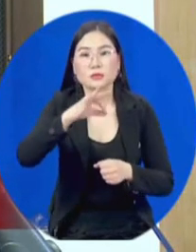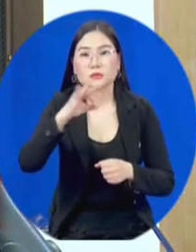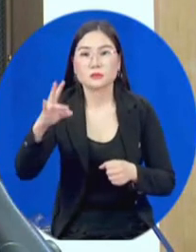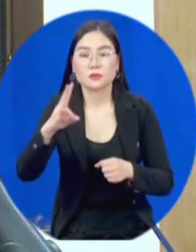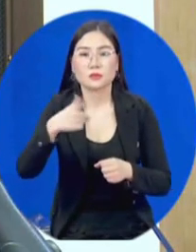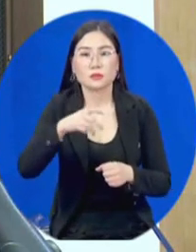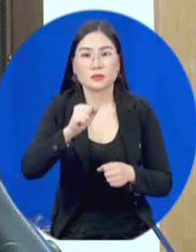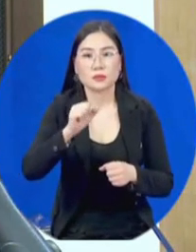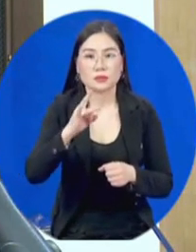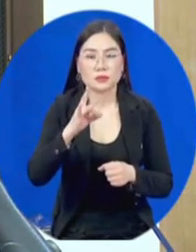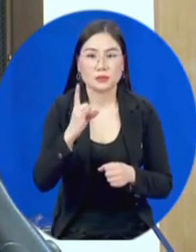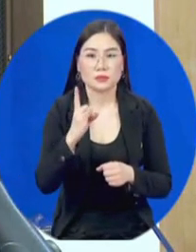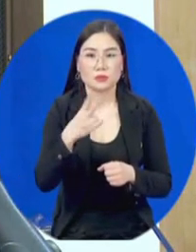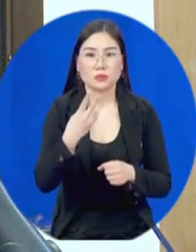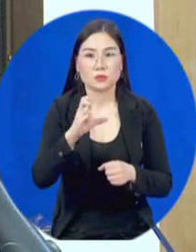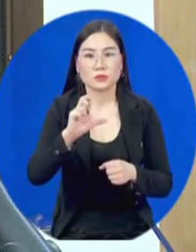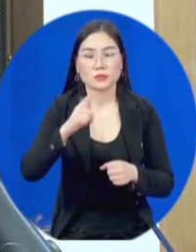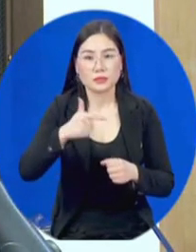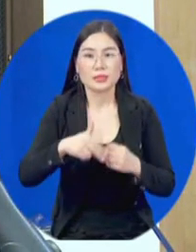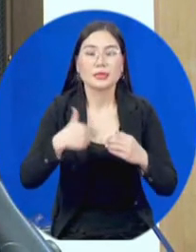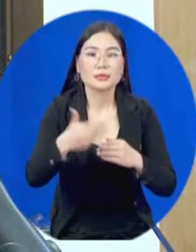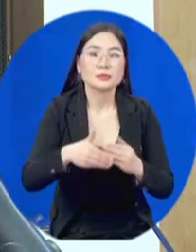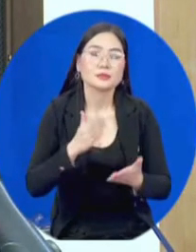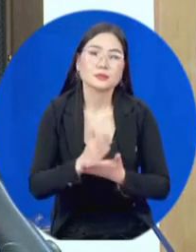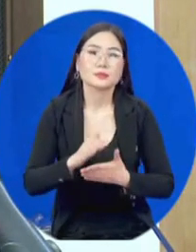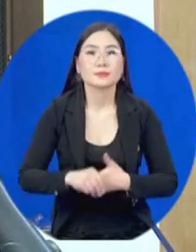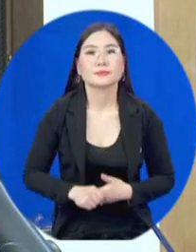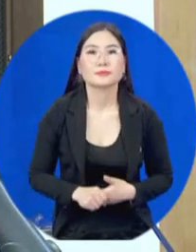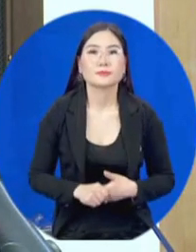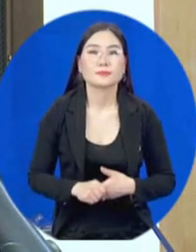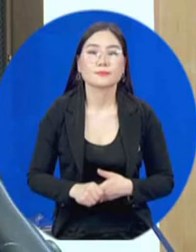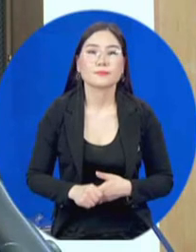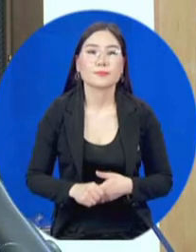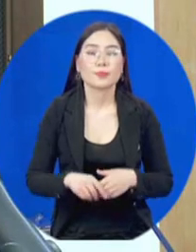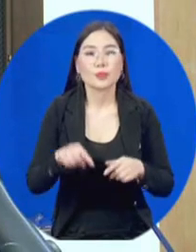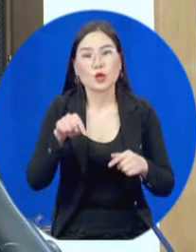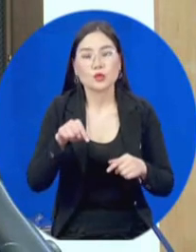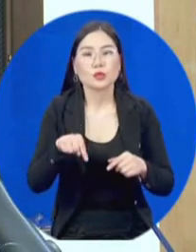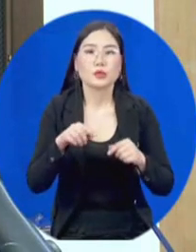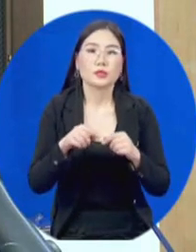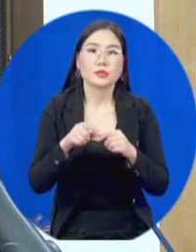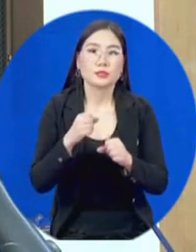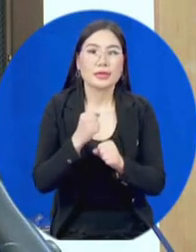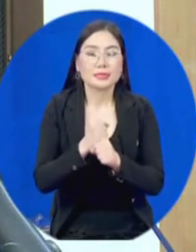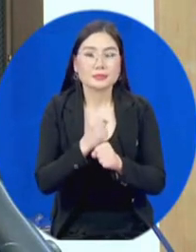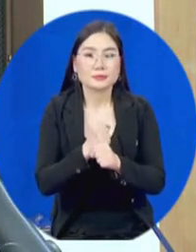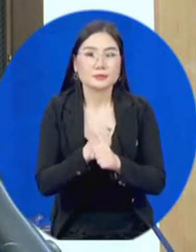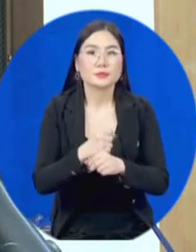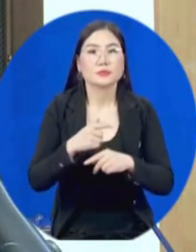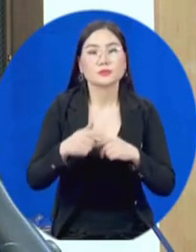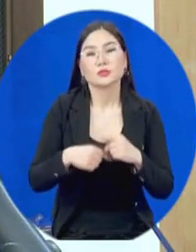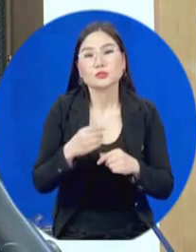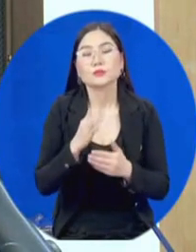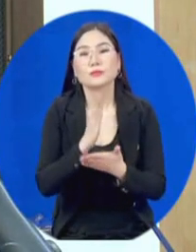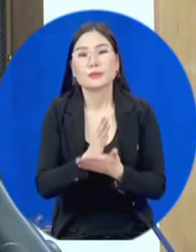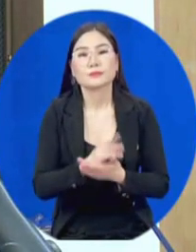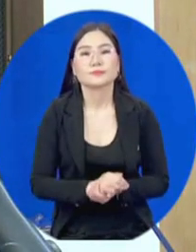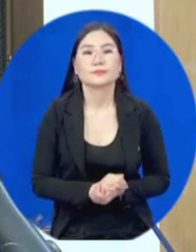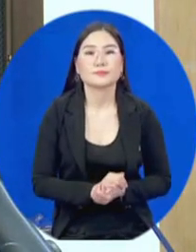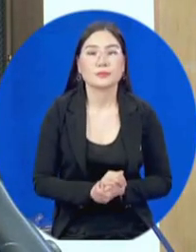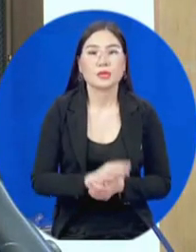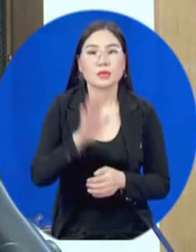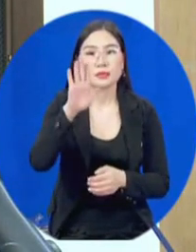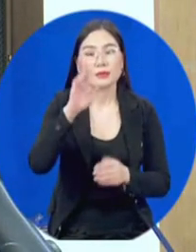машинаар дамжуулаад иргэдэд тоон гарын үсгийг олох ажлыг хийнэ. Одоо энэ хоёр ажил маань 100% хийгдсэн байна. За гурав нь бид энэ 5